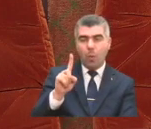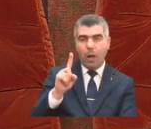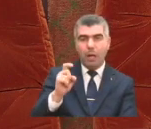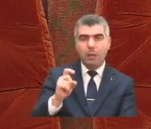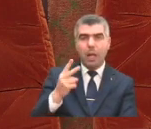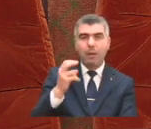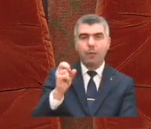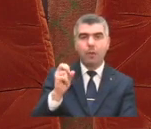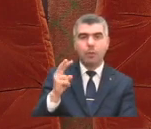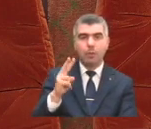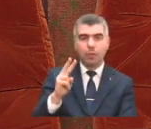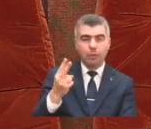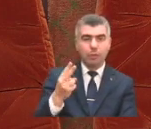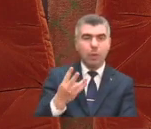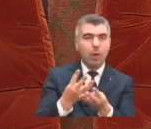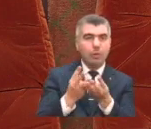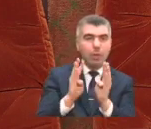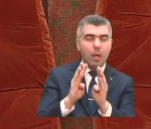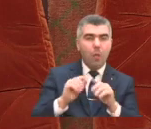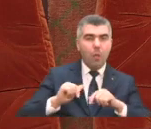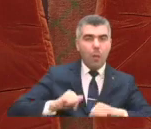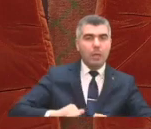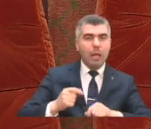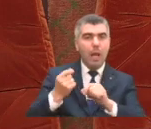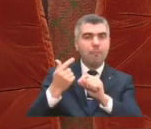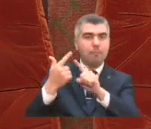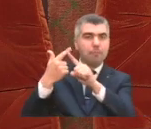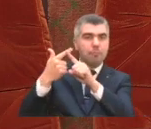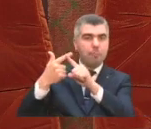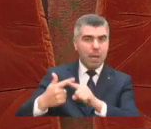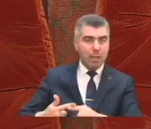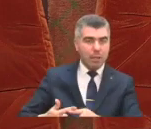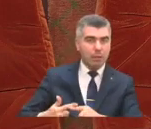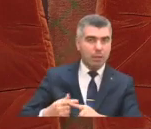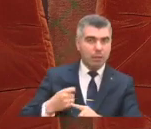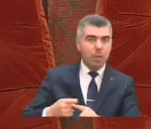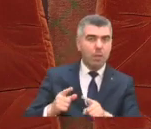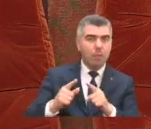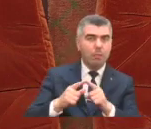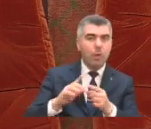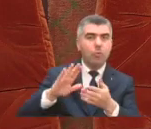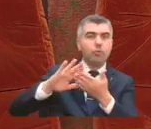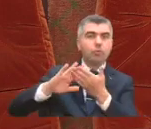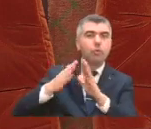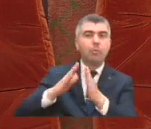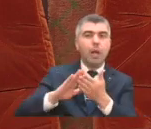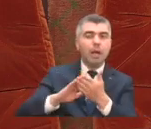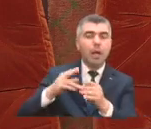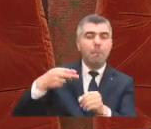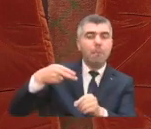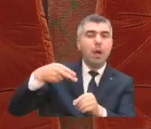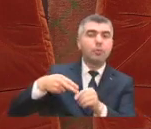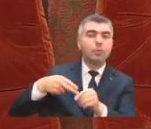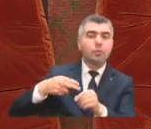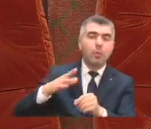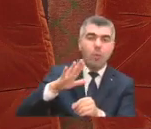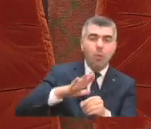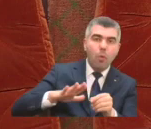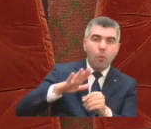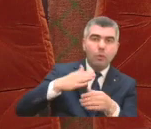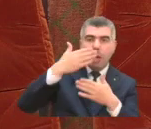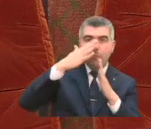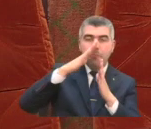اللجنة مكونة من وزارة الاقتصاد والمالية طبعا وتجمع النفطيين بالمغرب وفيدرالية الطاقية فيدرالية